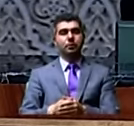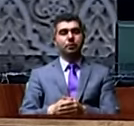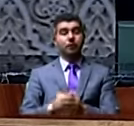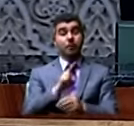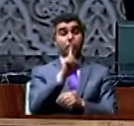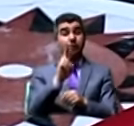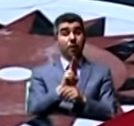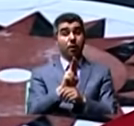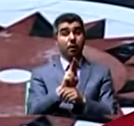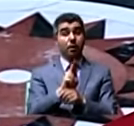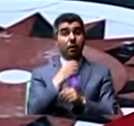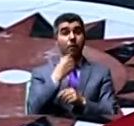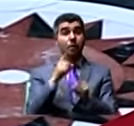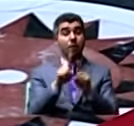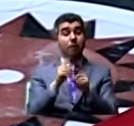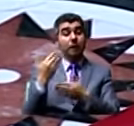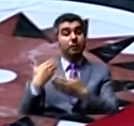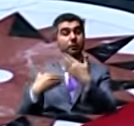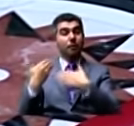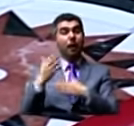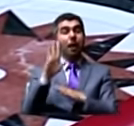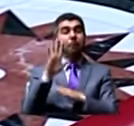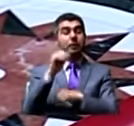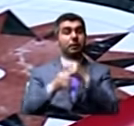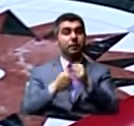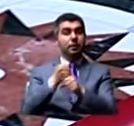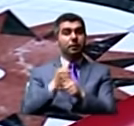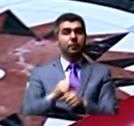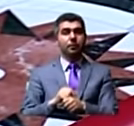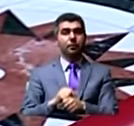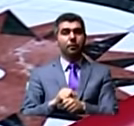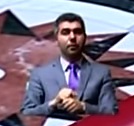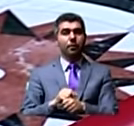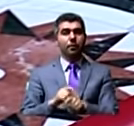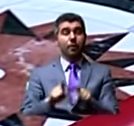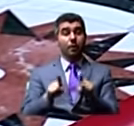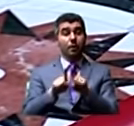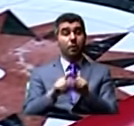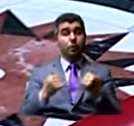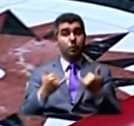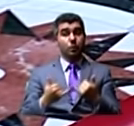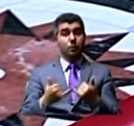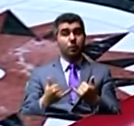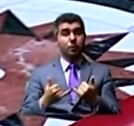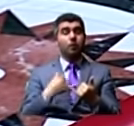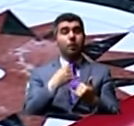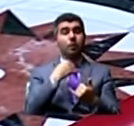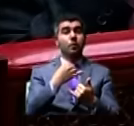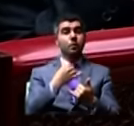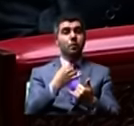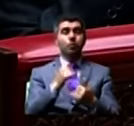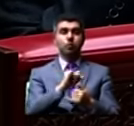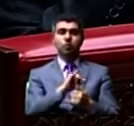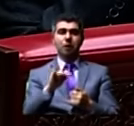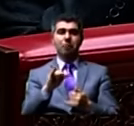السؤال كان خاص تحط هذه 5 سنين ايام زمان، اما دروك هذا السؤال ما بقاش دي جدوى.